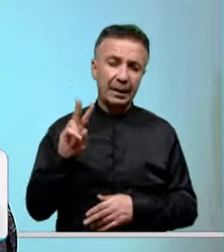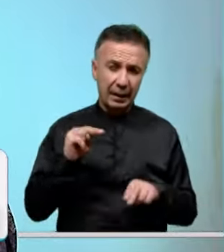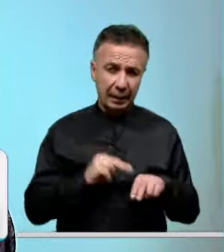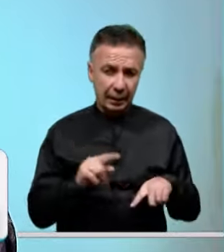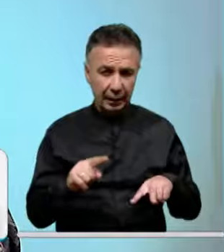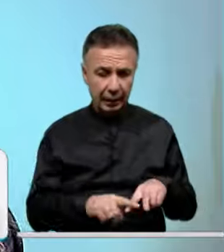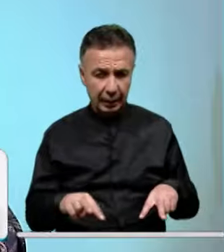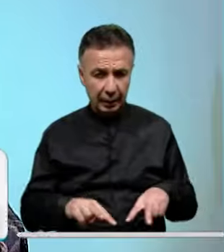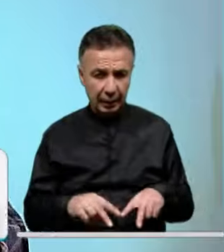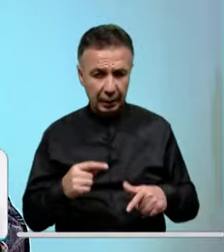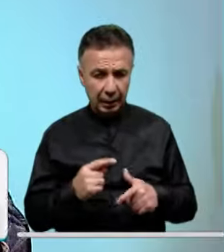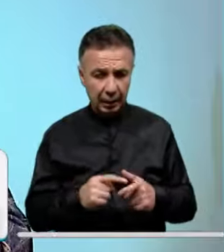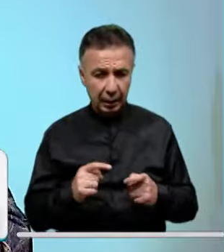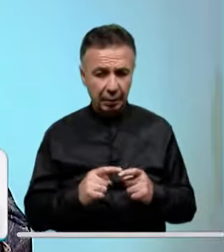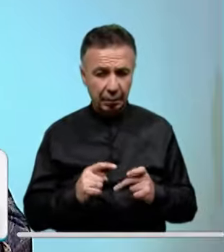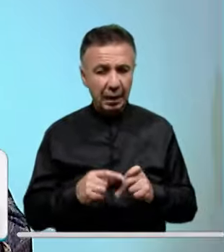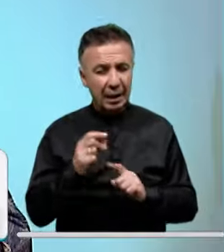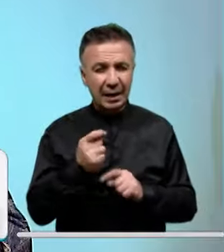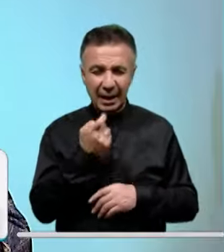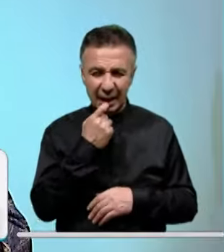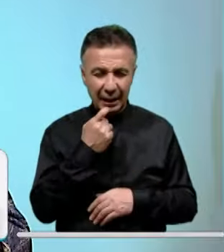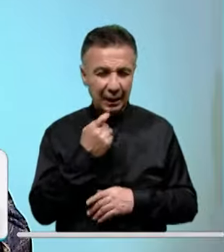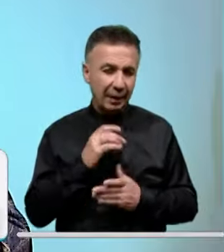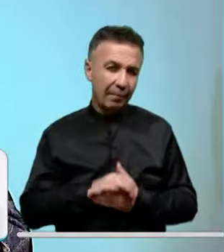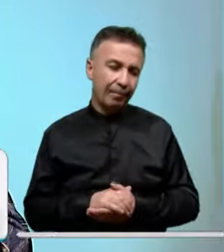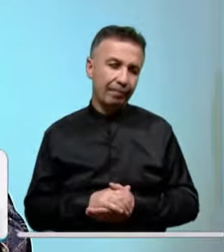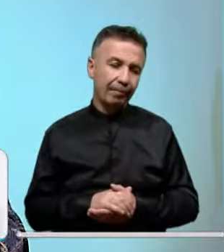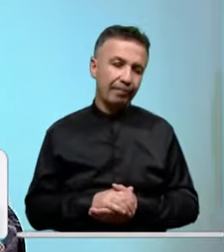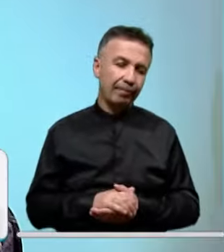yıl. Hocam niye kameri diyorsunuz ısrarla? Kameri ile